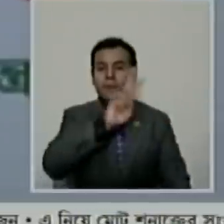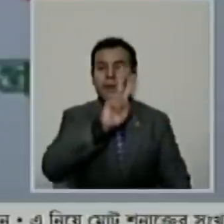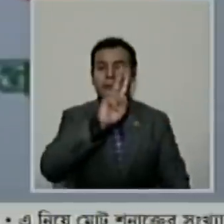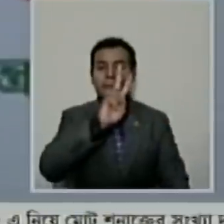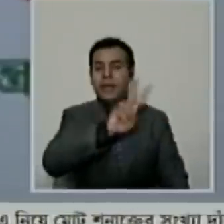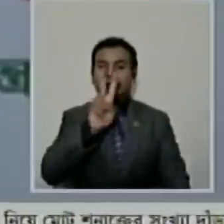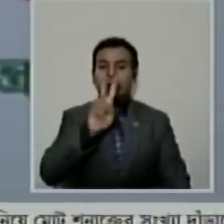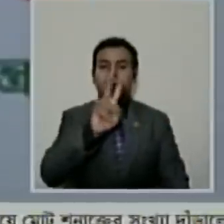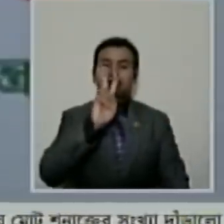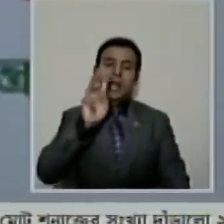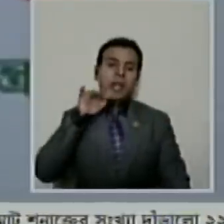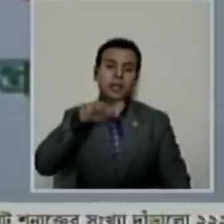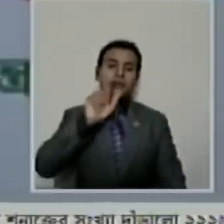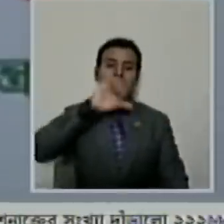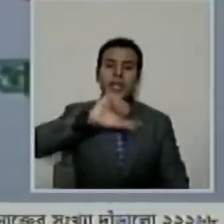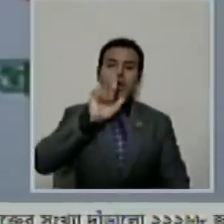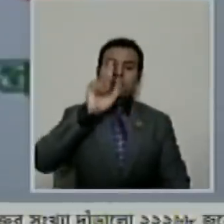43,706টি এবং এ পর্যন্ত